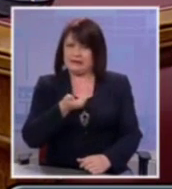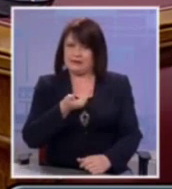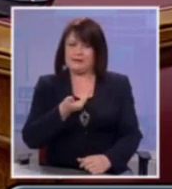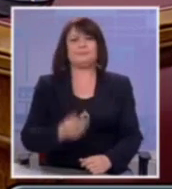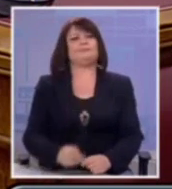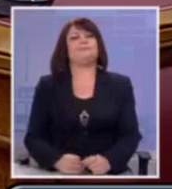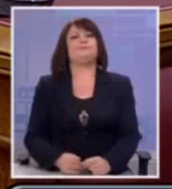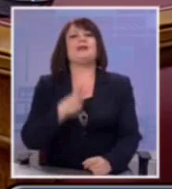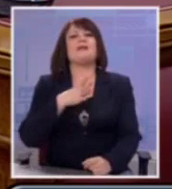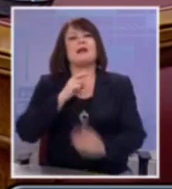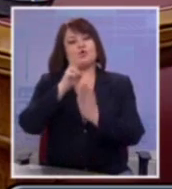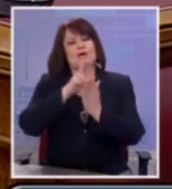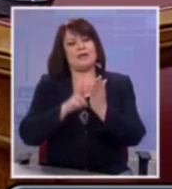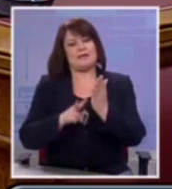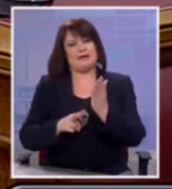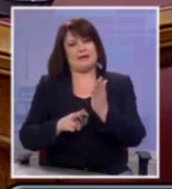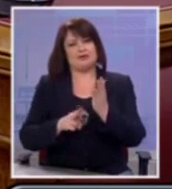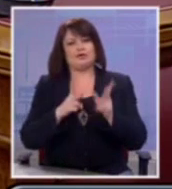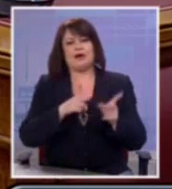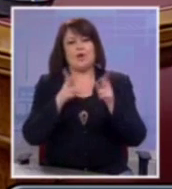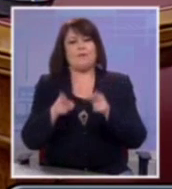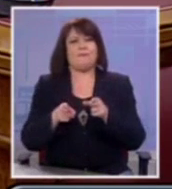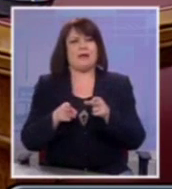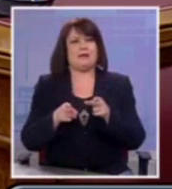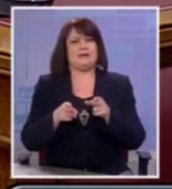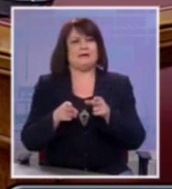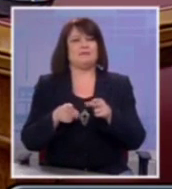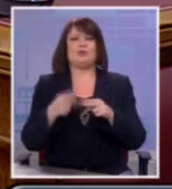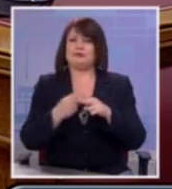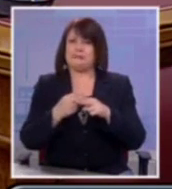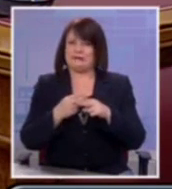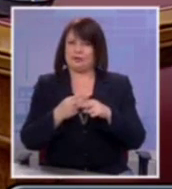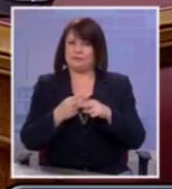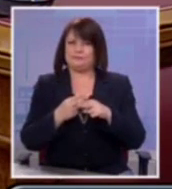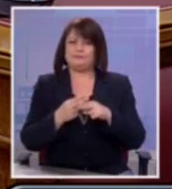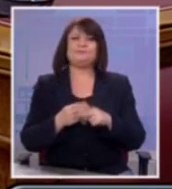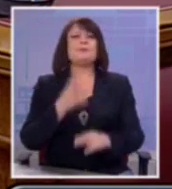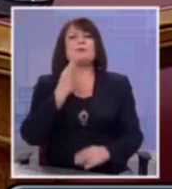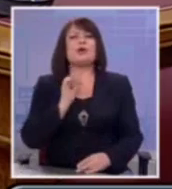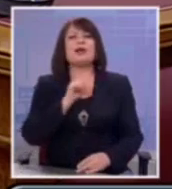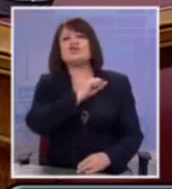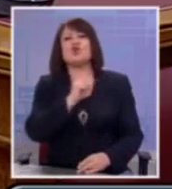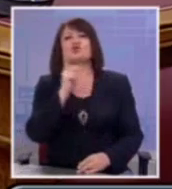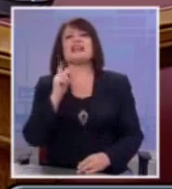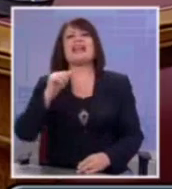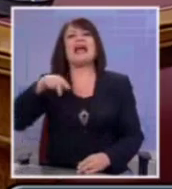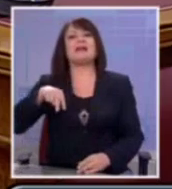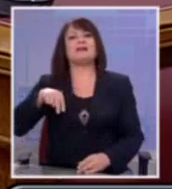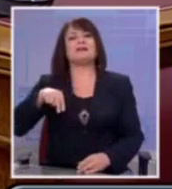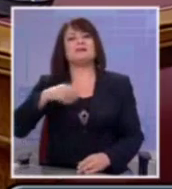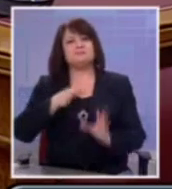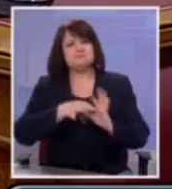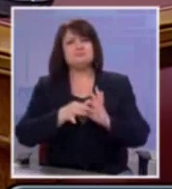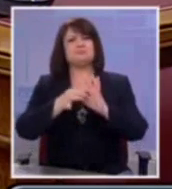Και θα ήθελα να σας διαβάσω ένα απόσπασμα, γιατί είναι πολύ σημαντικό, γιατί ο κύριος Στρόους-Καν συνέχισε να δίνει